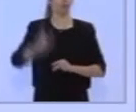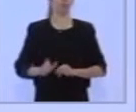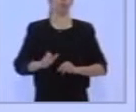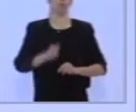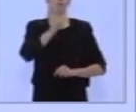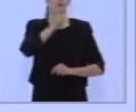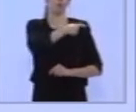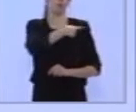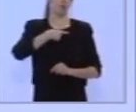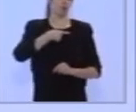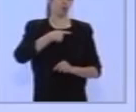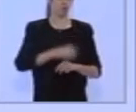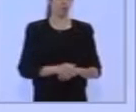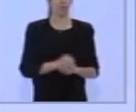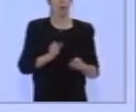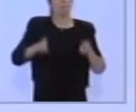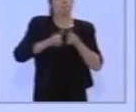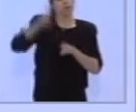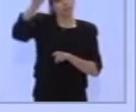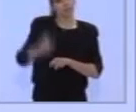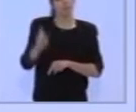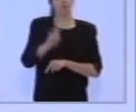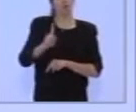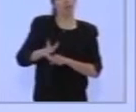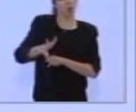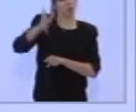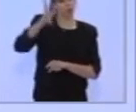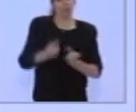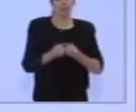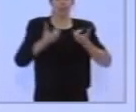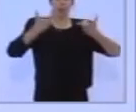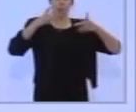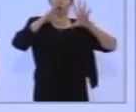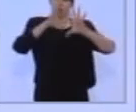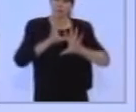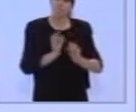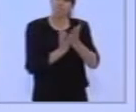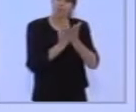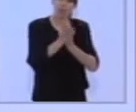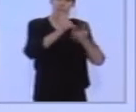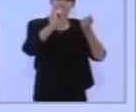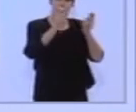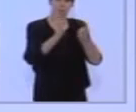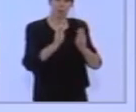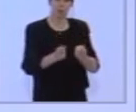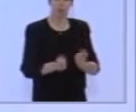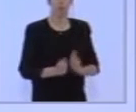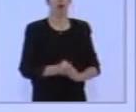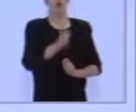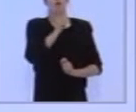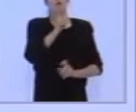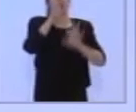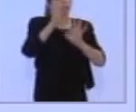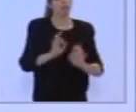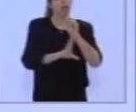τον Κυριάκο Μητσοτάκη θα ανανεώσουμε αξιοκρατικά την παράταξη και το ανθρώπινο δυναμικό της, όπως άλλωστε έκανε και η Γραμματεία